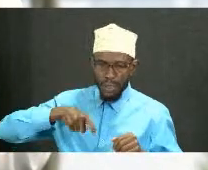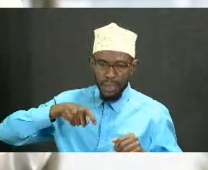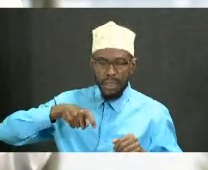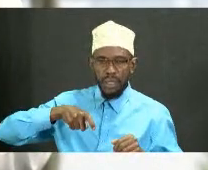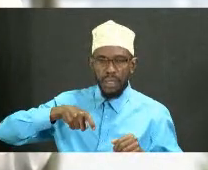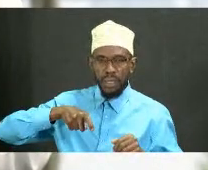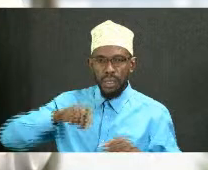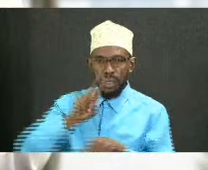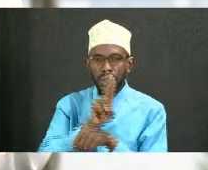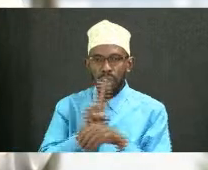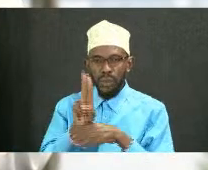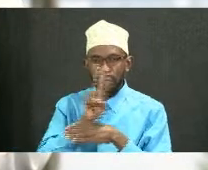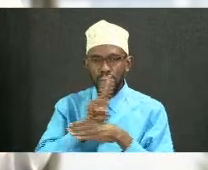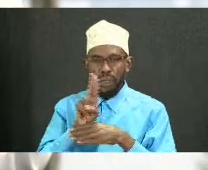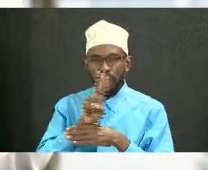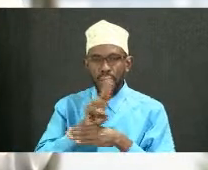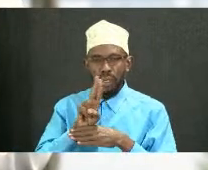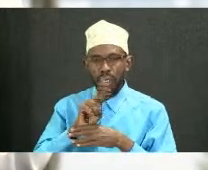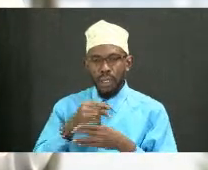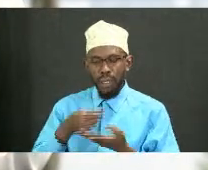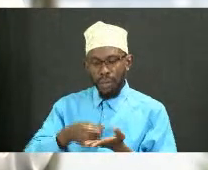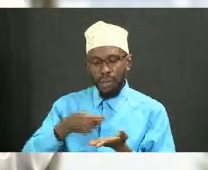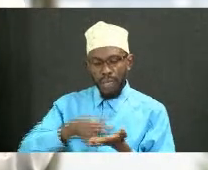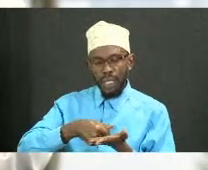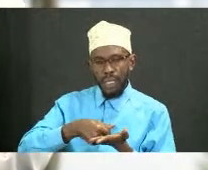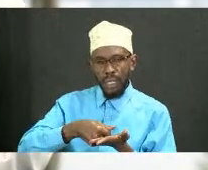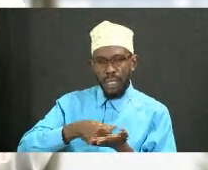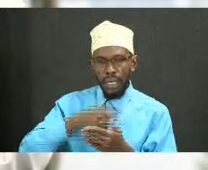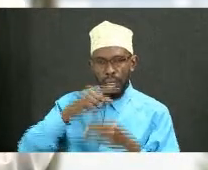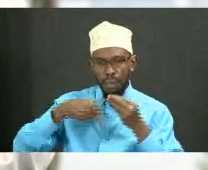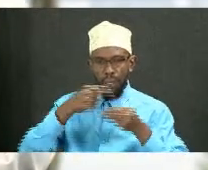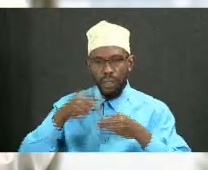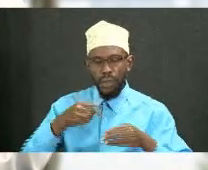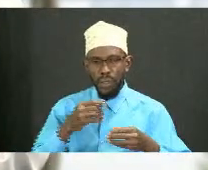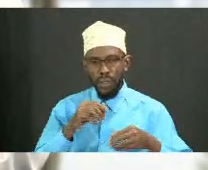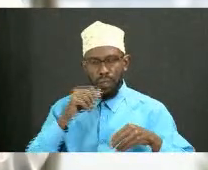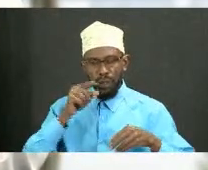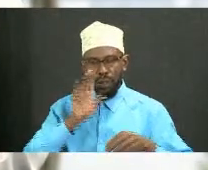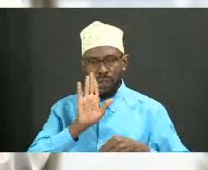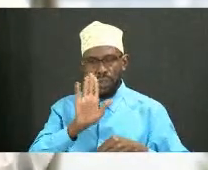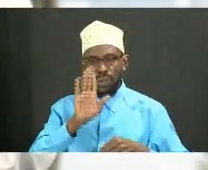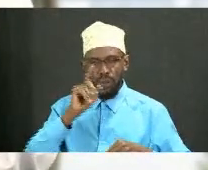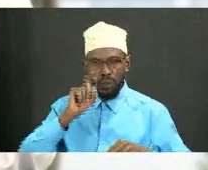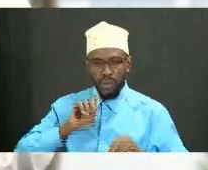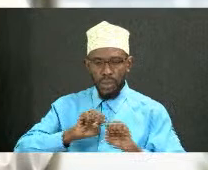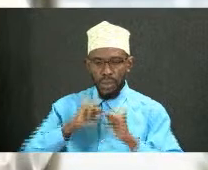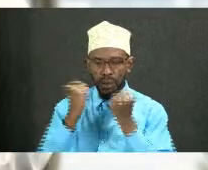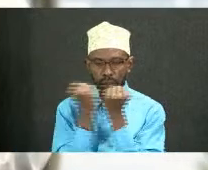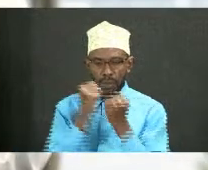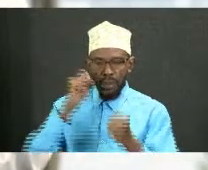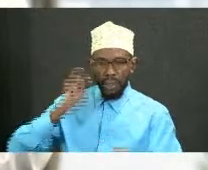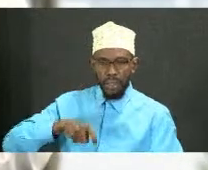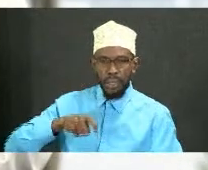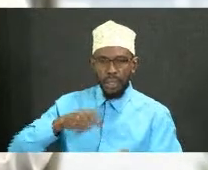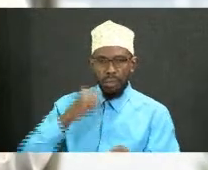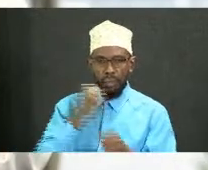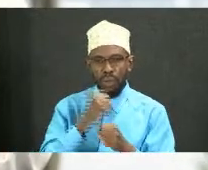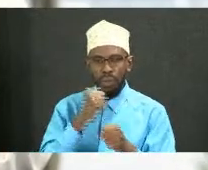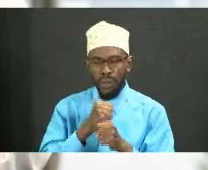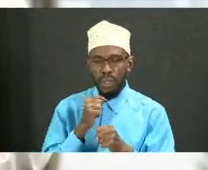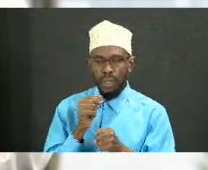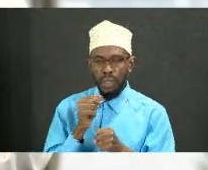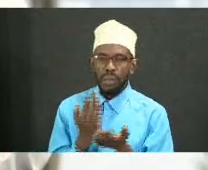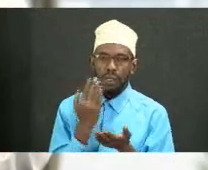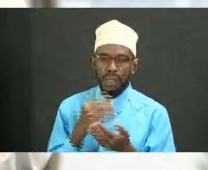unalazimika kutumia mali yako kulingana na matarajiwa ya jamii. Kwamba maadamu mimi nafanya kazi